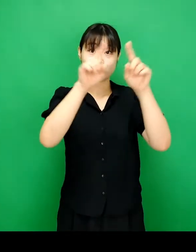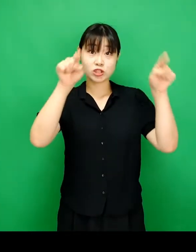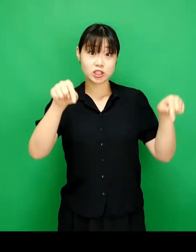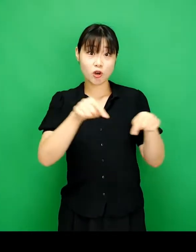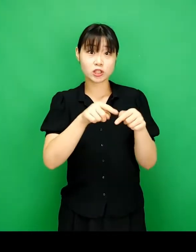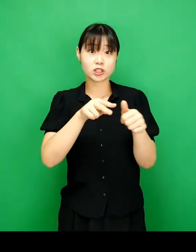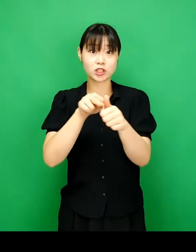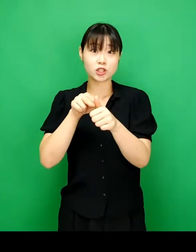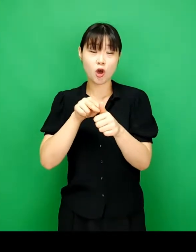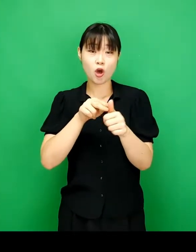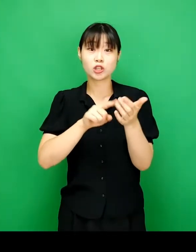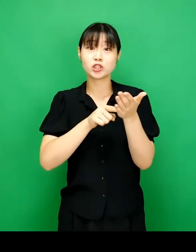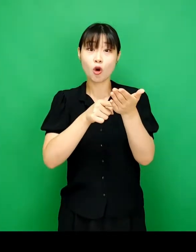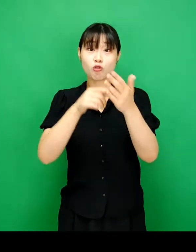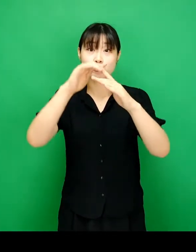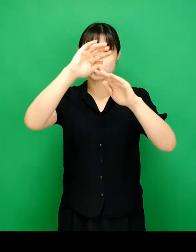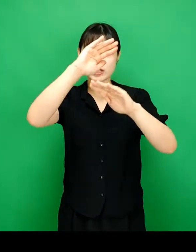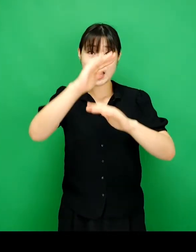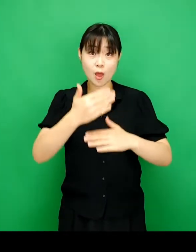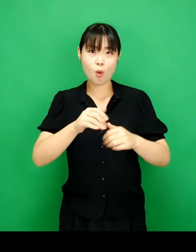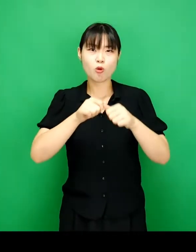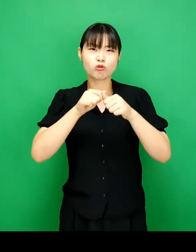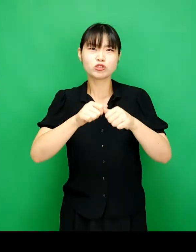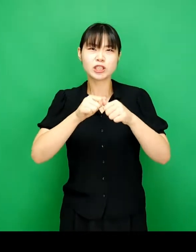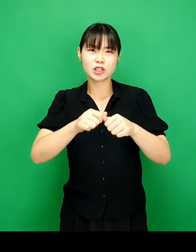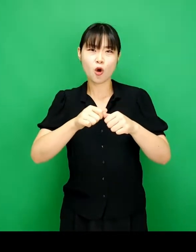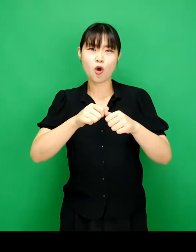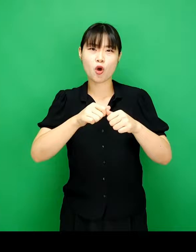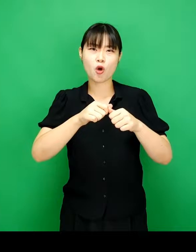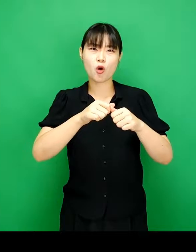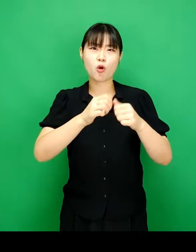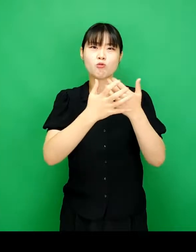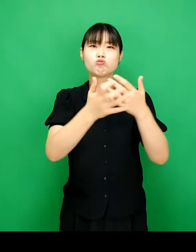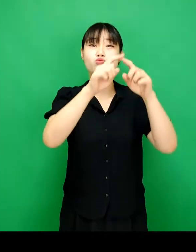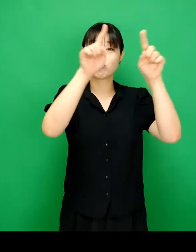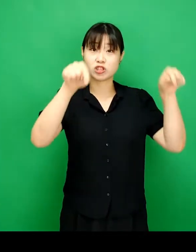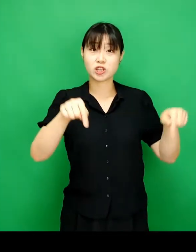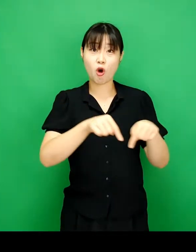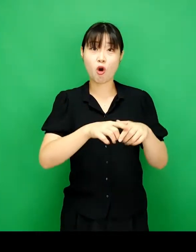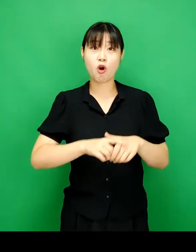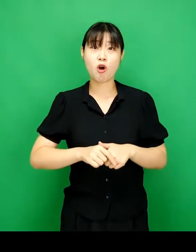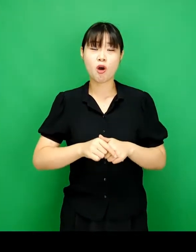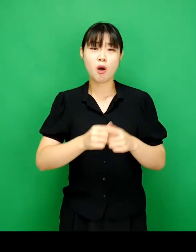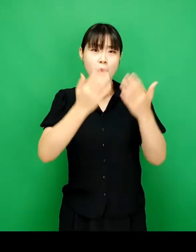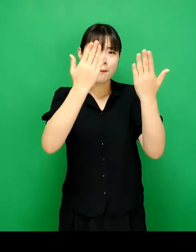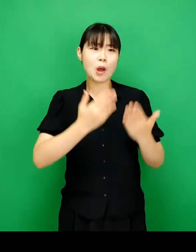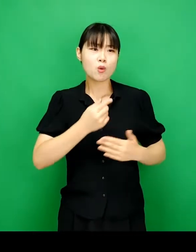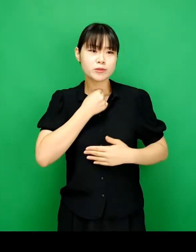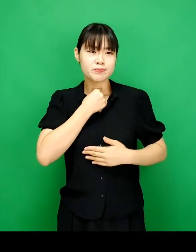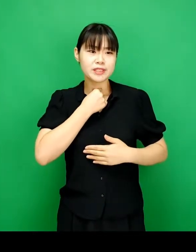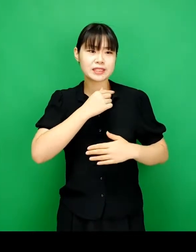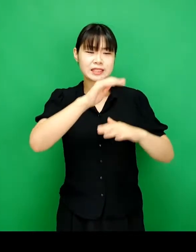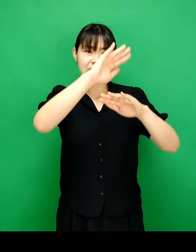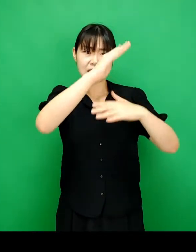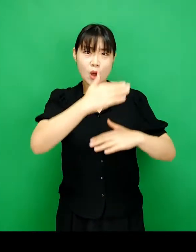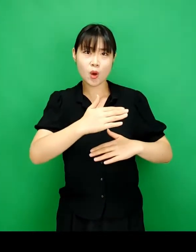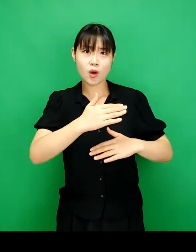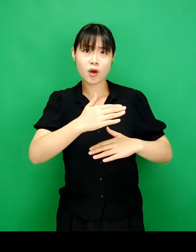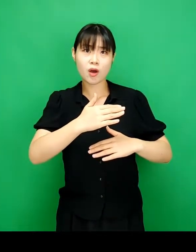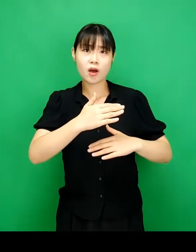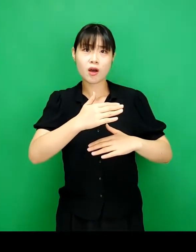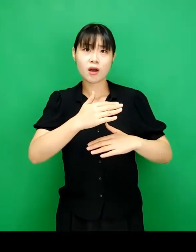참조 문서는 청구 내용을 더 구체적으로 파악할 수 있는 문서를 말합니다. 제공받고 싶은 자료